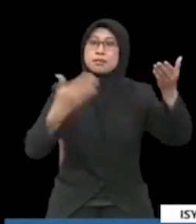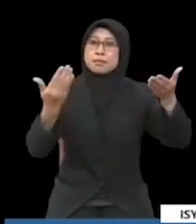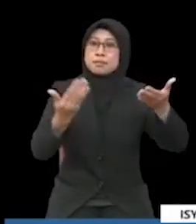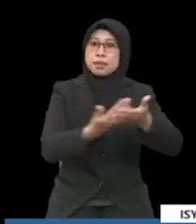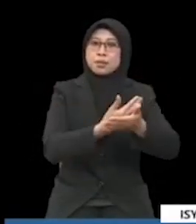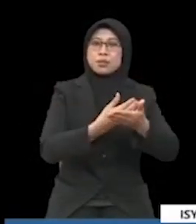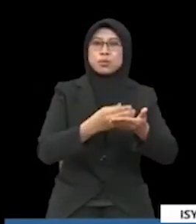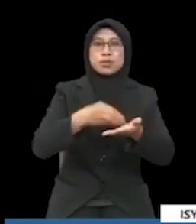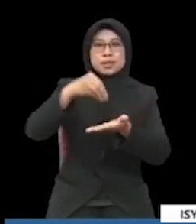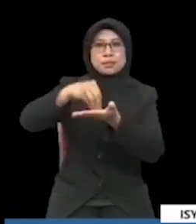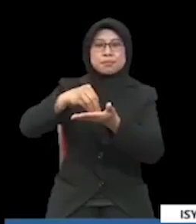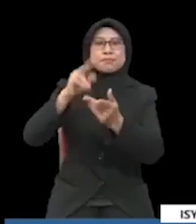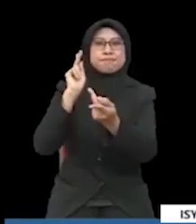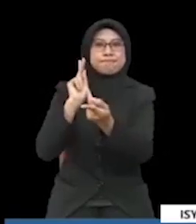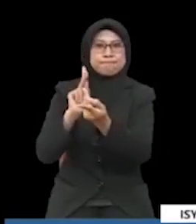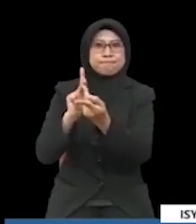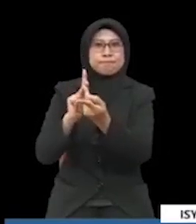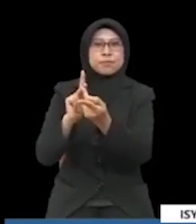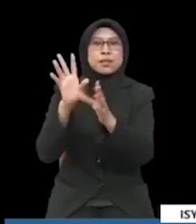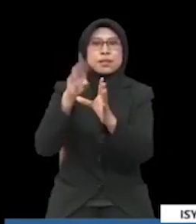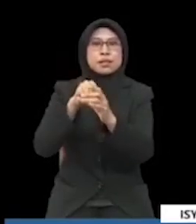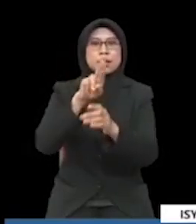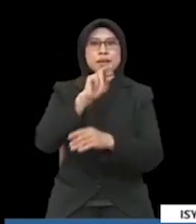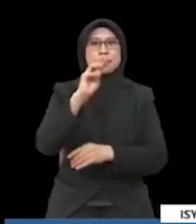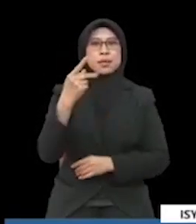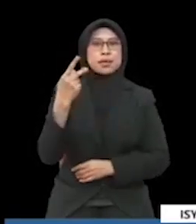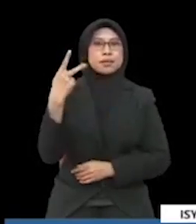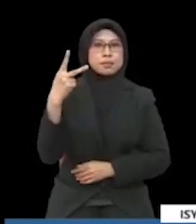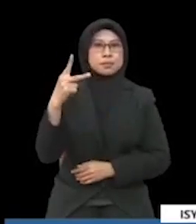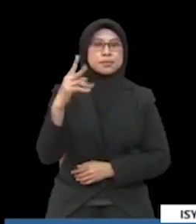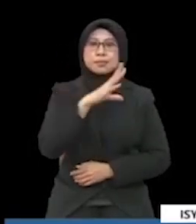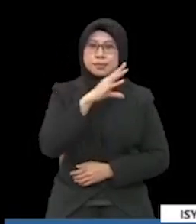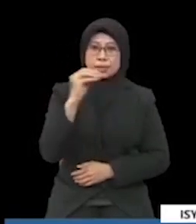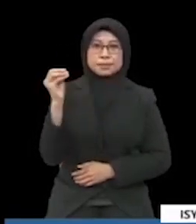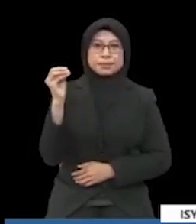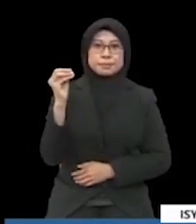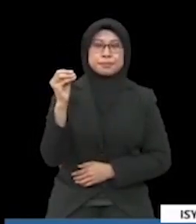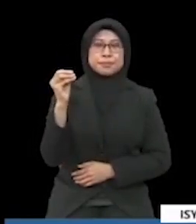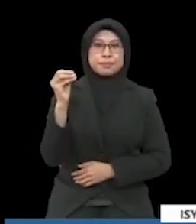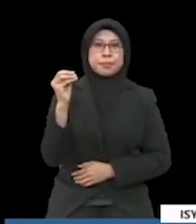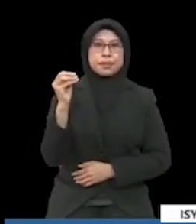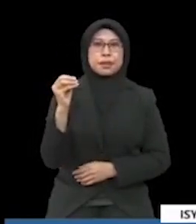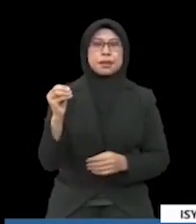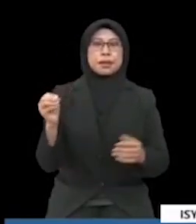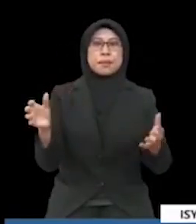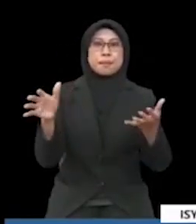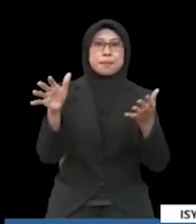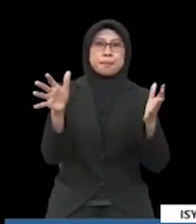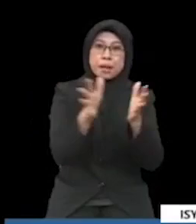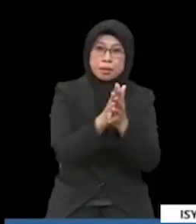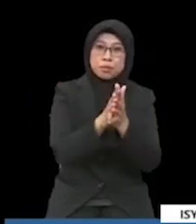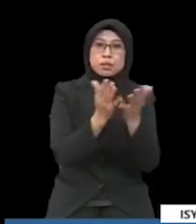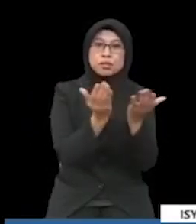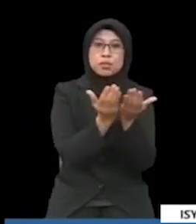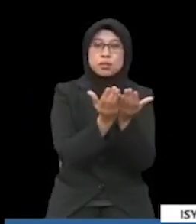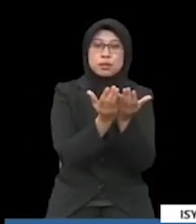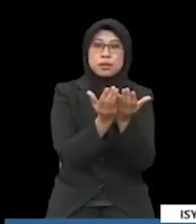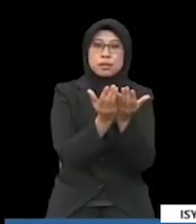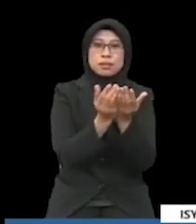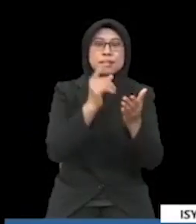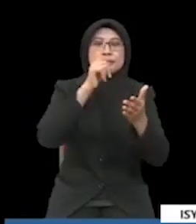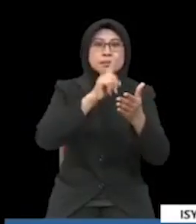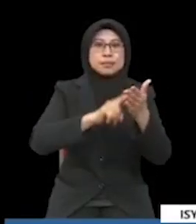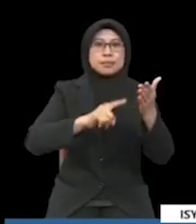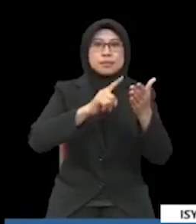di tempat yang lebih sesuai dalam er mg-12 nanti dan begitu juga mengenai penggabungan di sekolah Apakah perencanaan